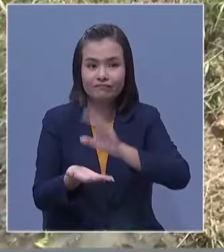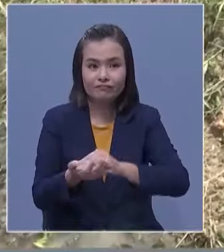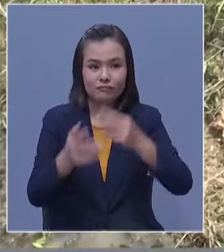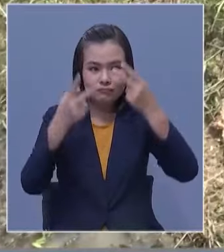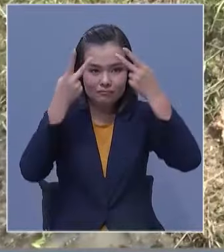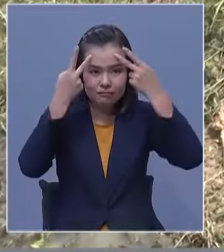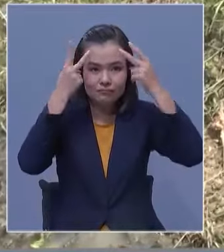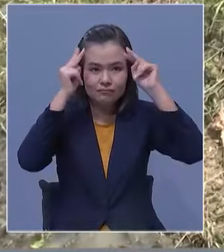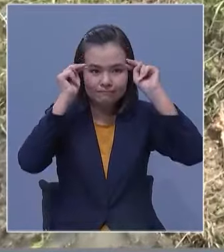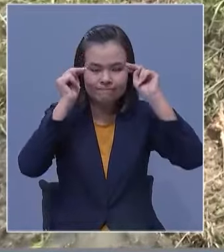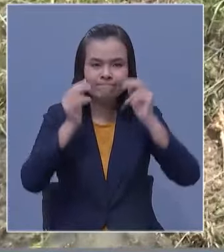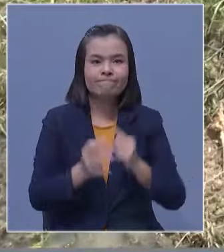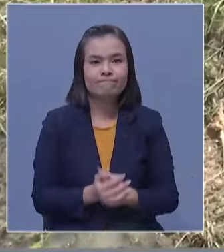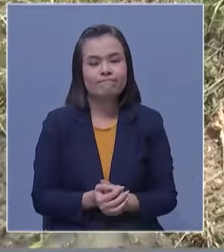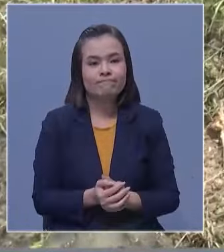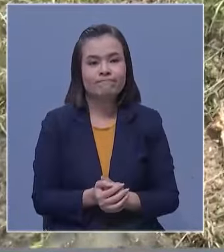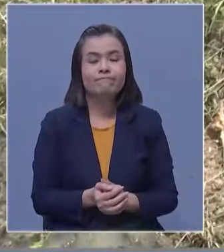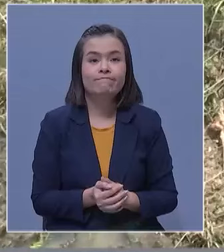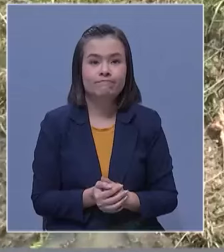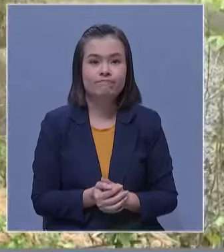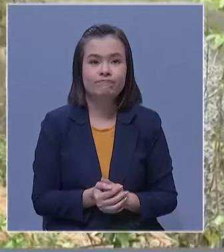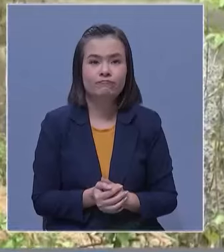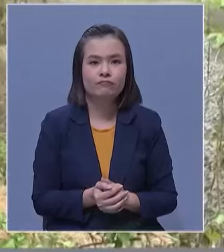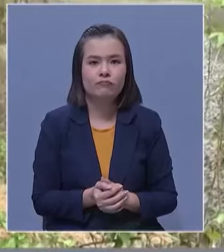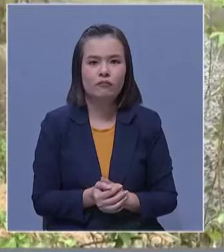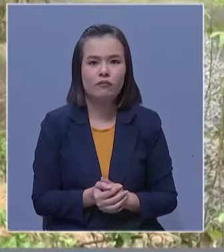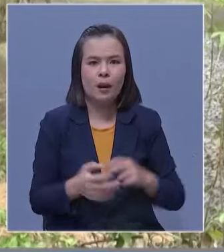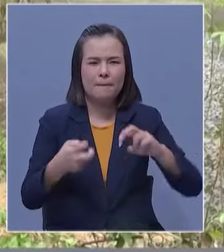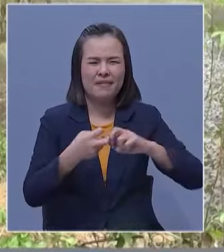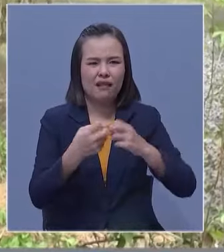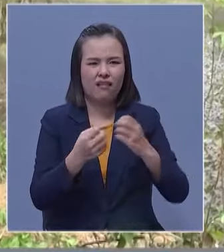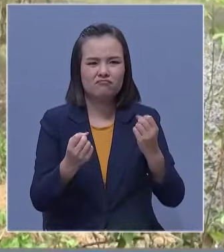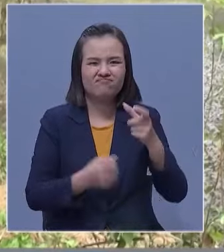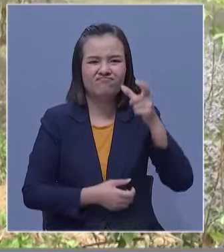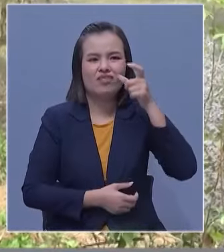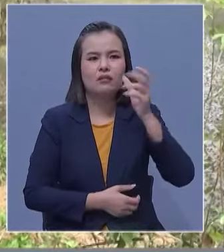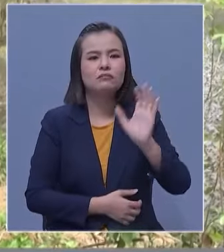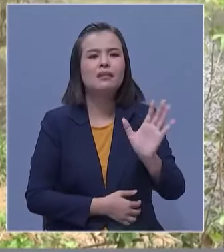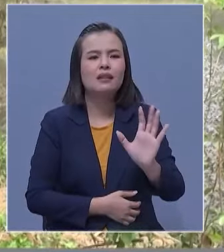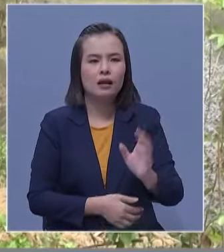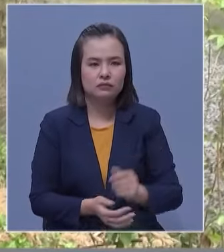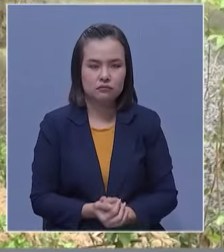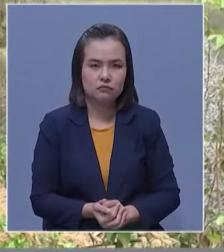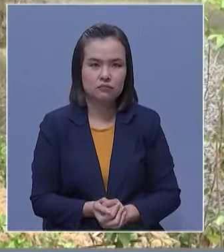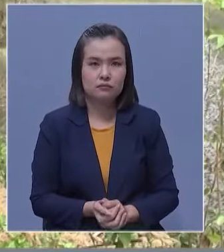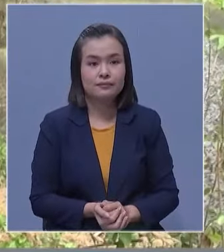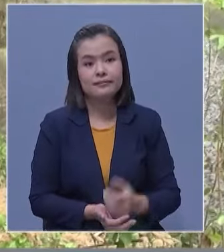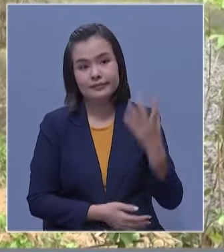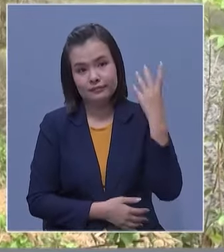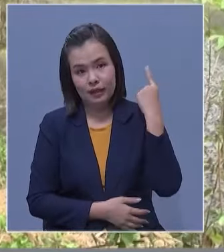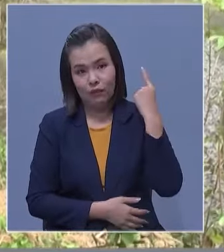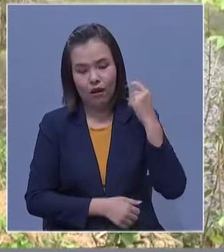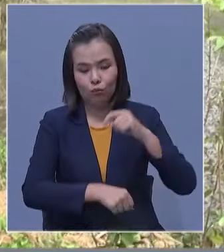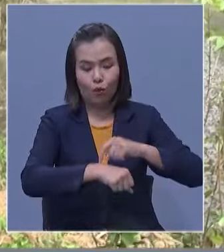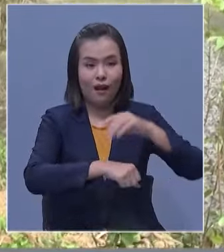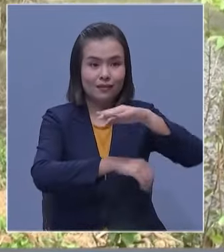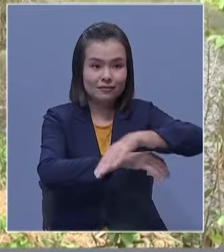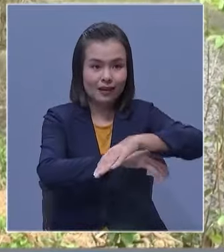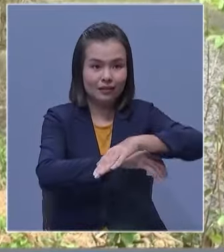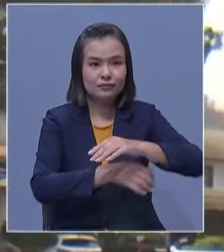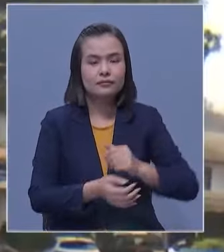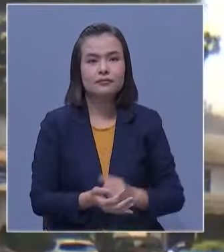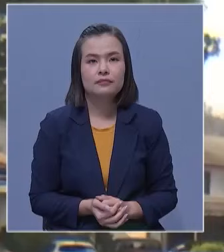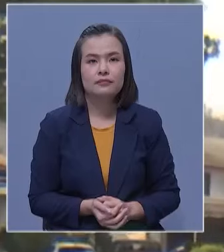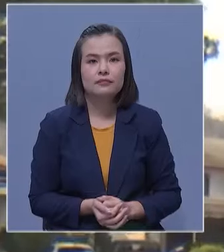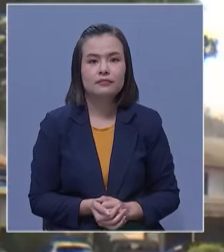ว่าอืมมันเป็นเรื่องที่ไม่ได้ใหญ่โตขนาดนั้นท่านบอกประมาณนี้นะฮะแต่ว่าเมื่อวานเนี้ยตอนช่วงเย็นนะครับคุณวัฒนา